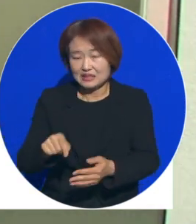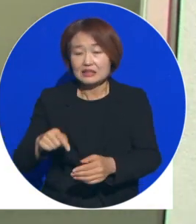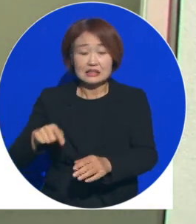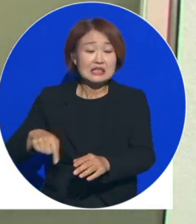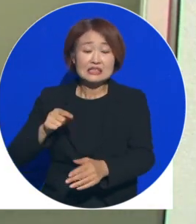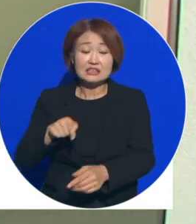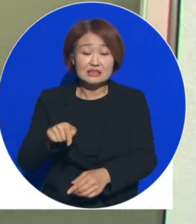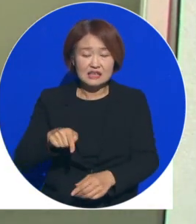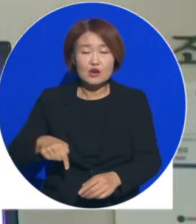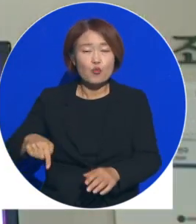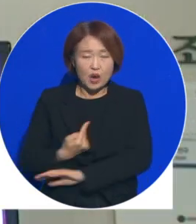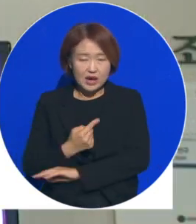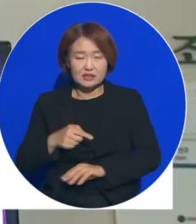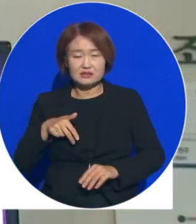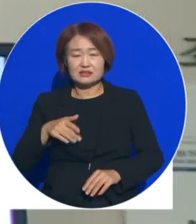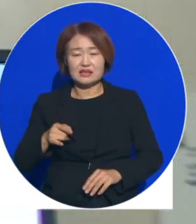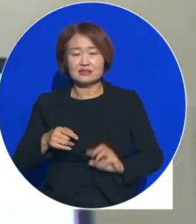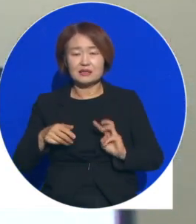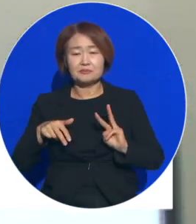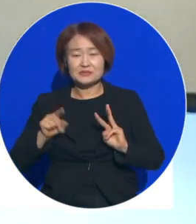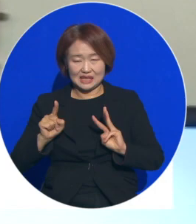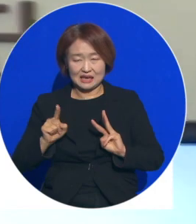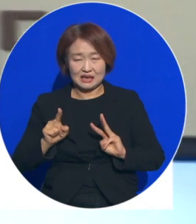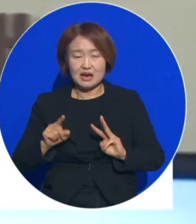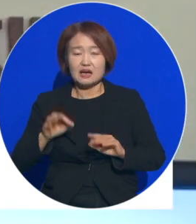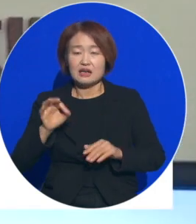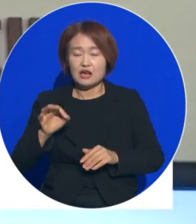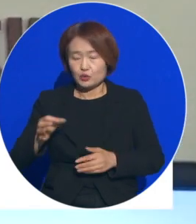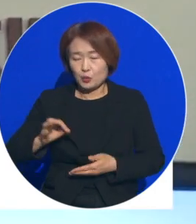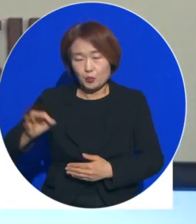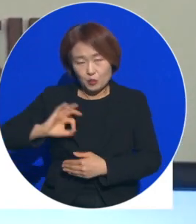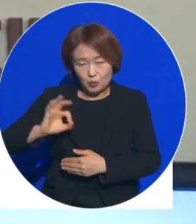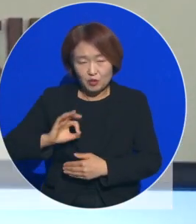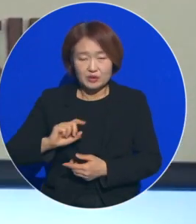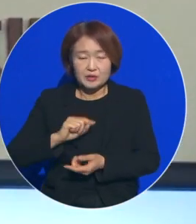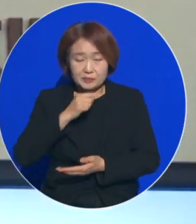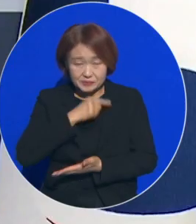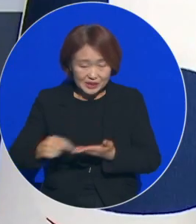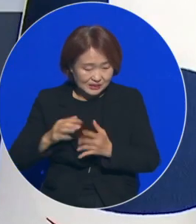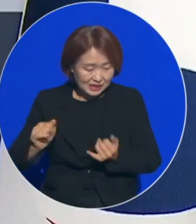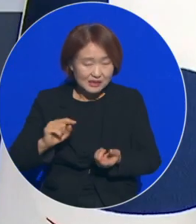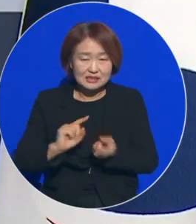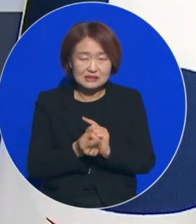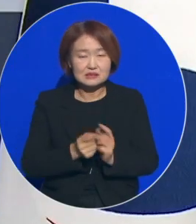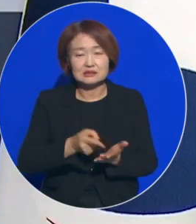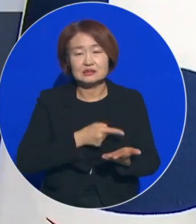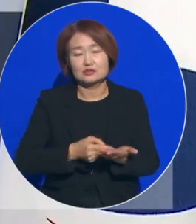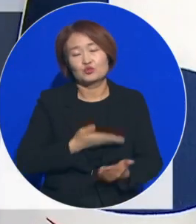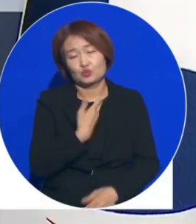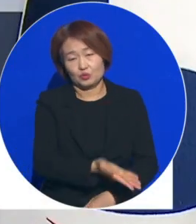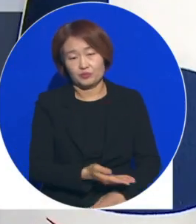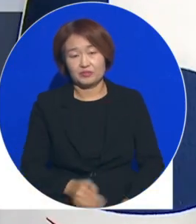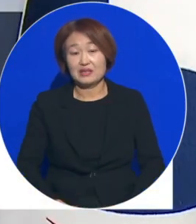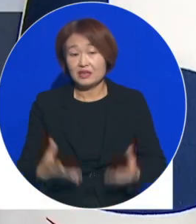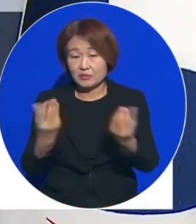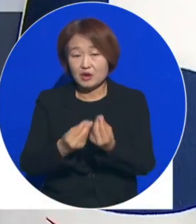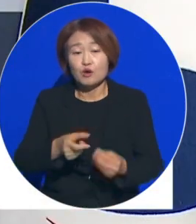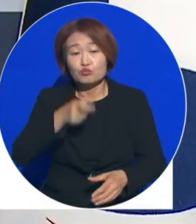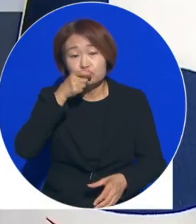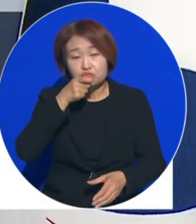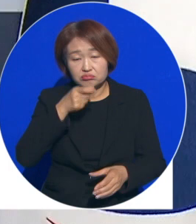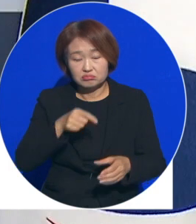지원 재단이 기금을 마련해 피해자들에게 배상금을 대신 지급하기로 한 겁니다 물컵에 물이 절반 이상은